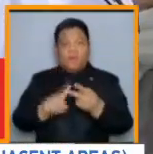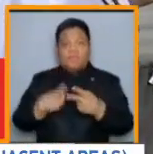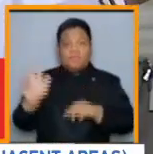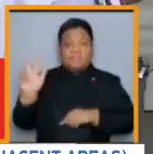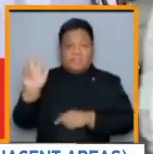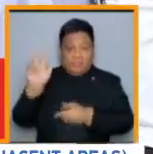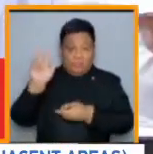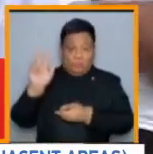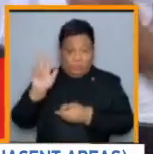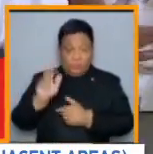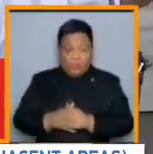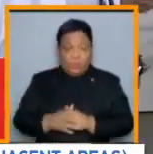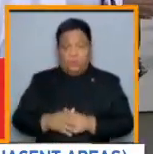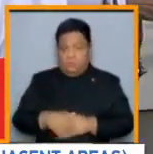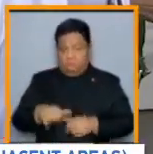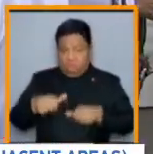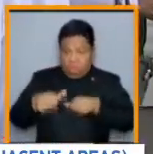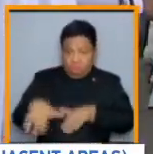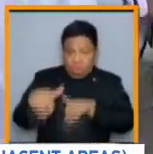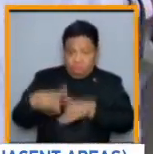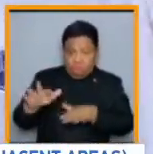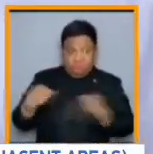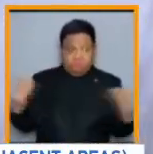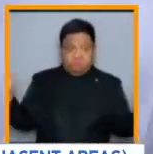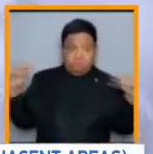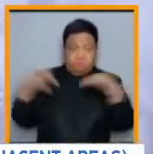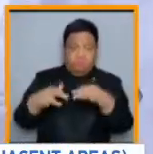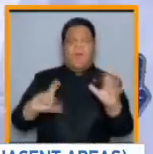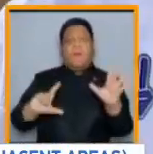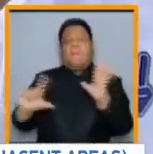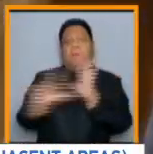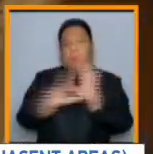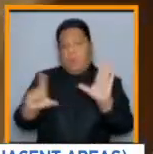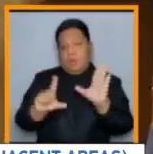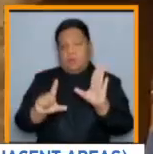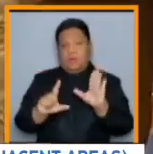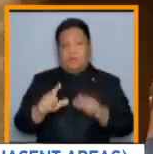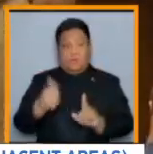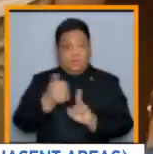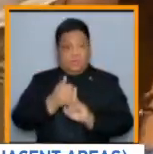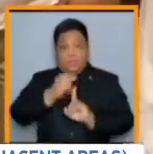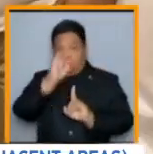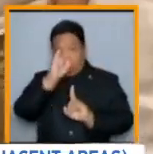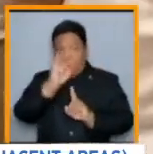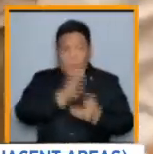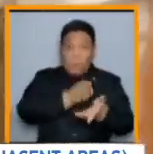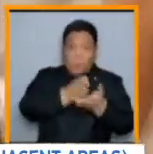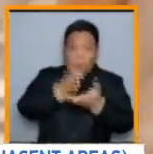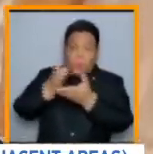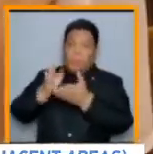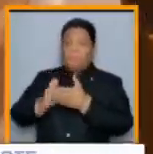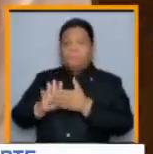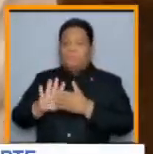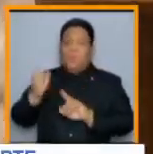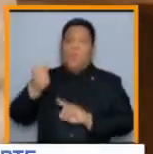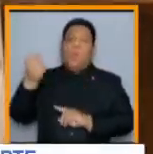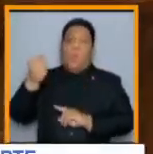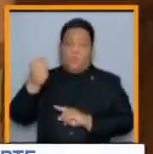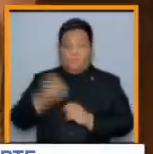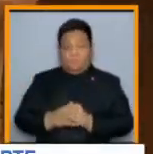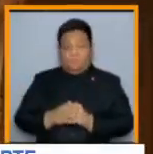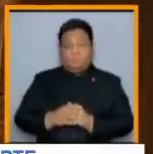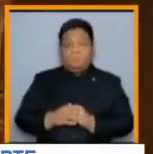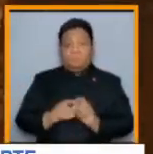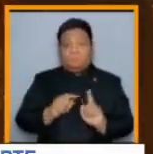prosesyon at malalaking pagtitipon. Hindi rin daw muna siya maglilibot. Kasama naman ni Moreno ang kanyang running mate na si Dr. Willie